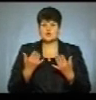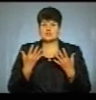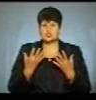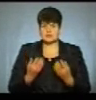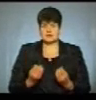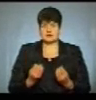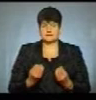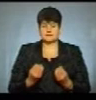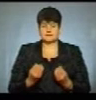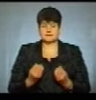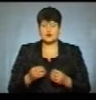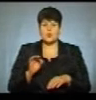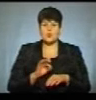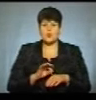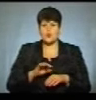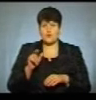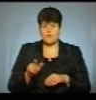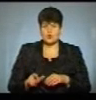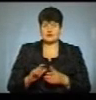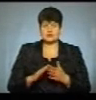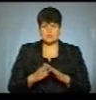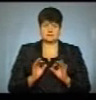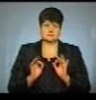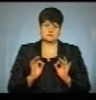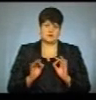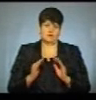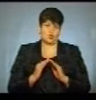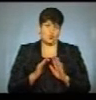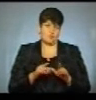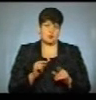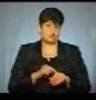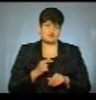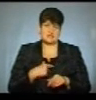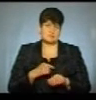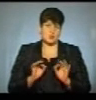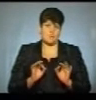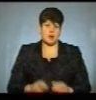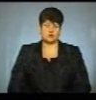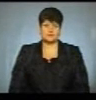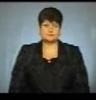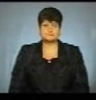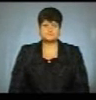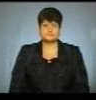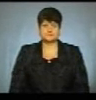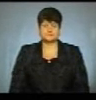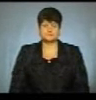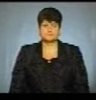день хворого ситуація стабільна, він вдома, почуває себе нормально.